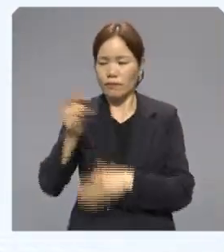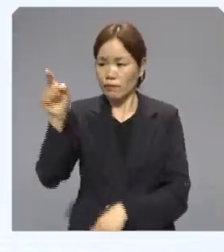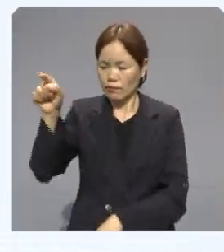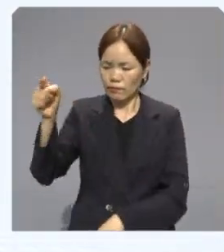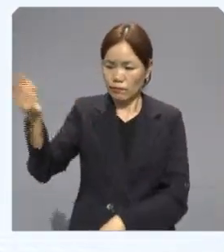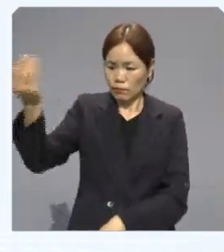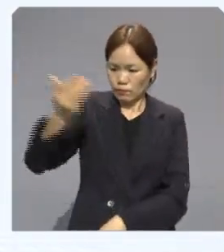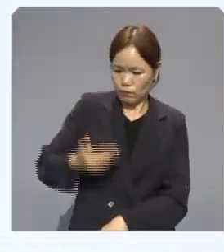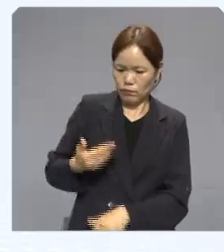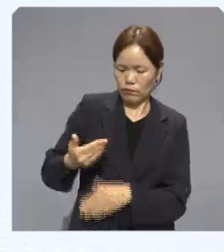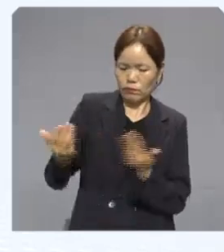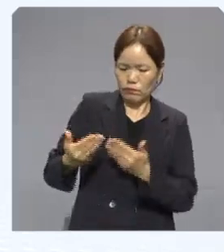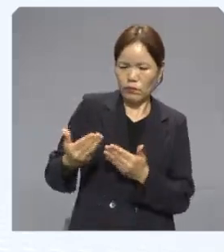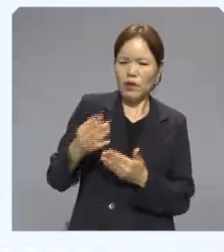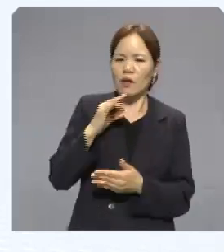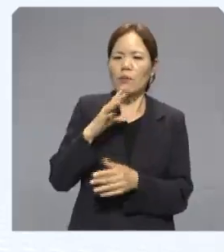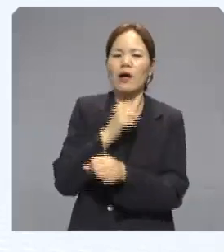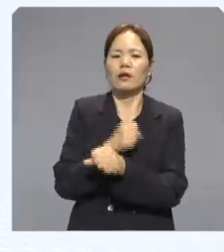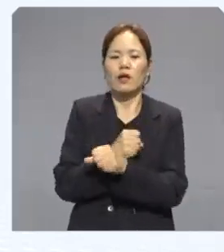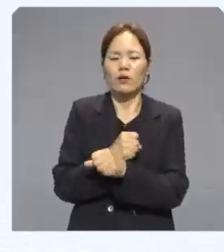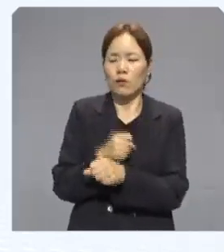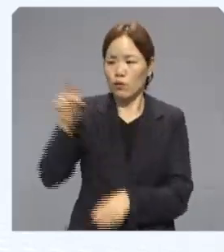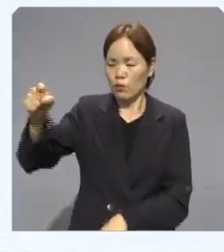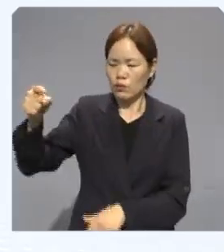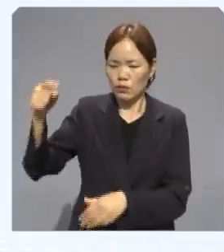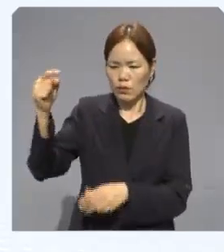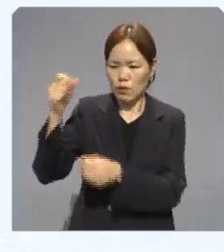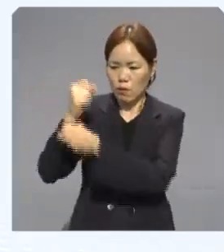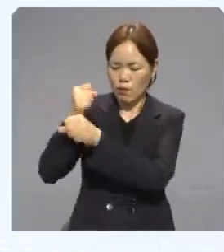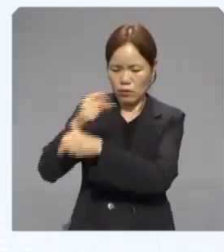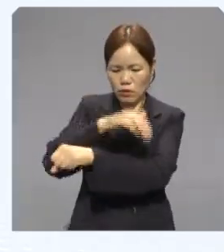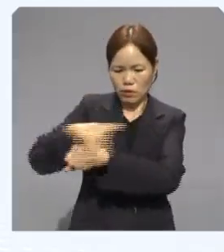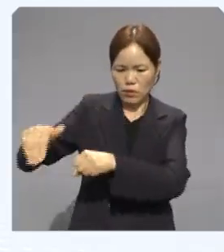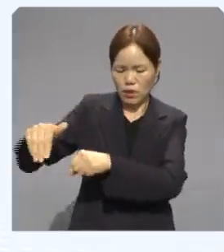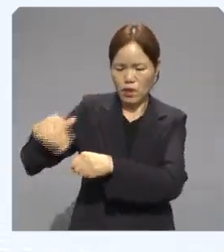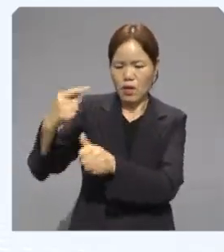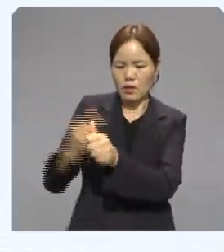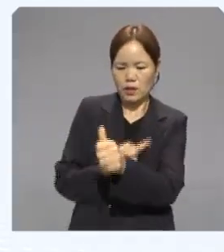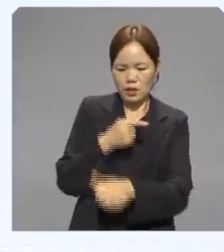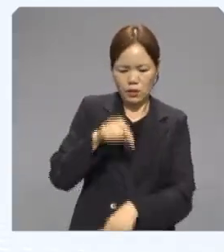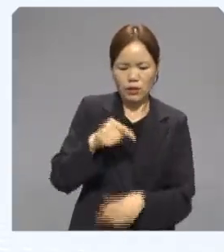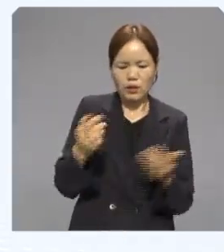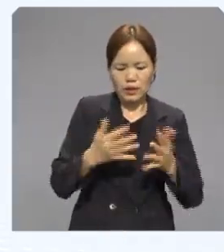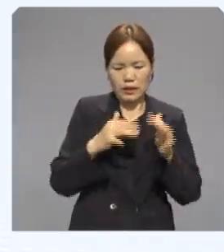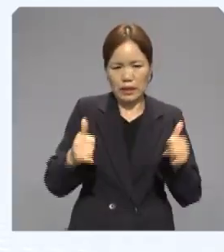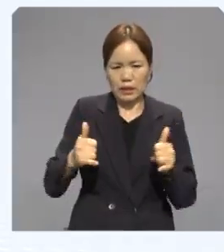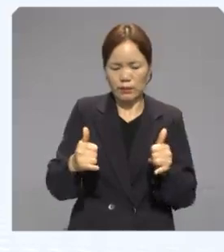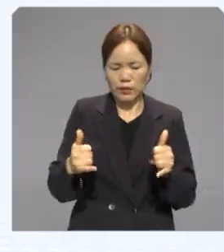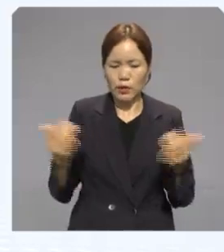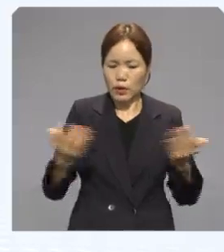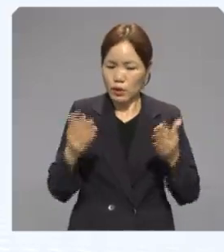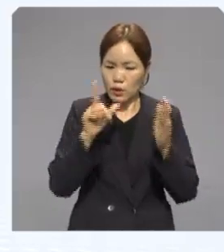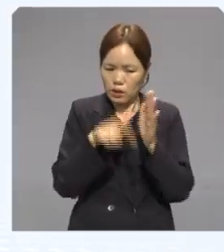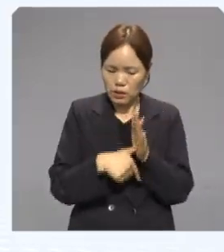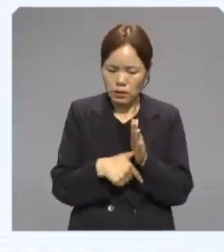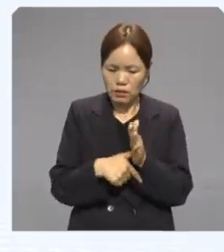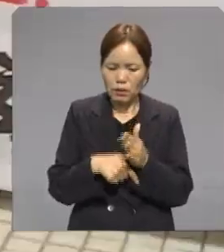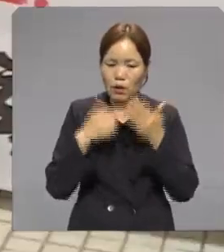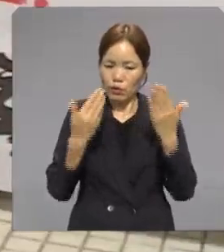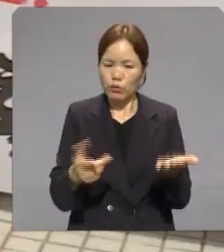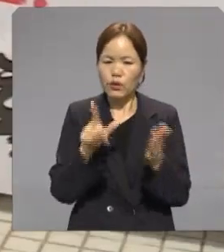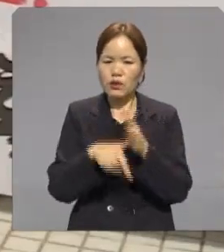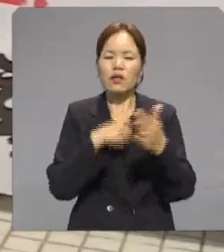도급받은 업무만을 수행했고 화인테크노 생산 계획에 따라 GTS 근로자들의 작업과 휴게 시간이 정해진 점 등이